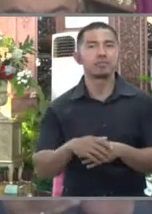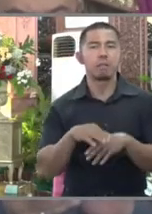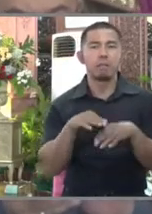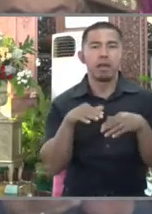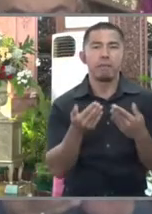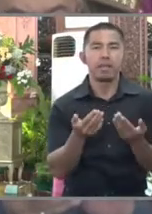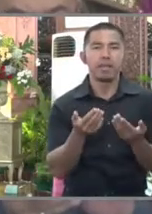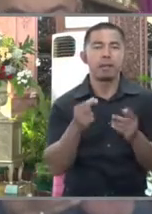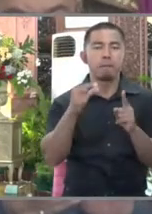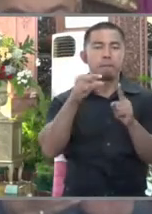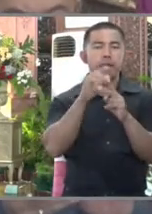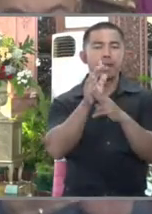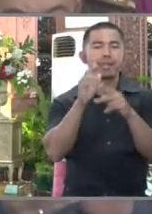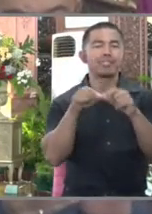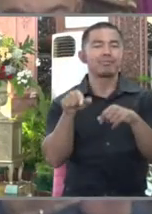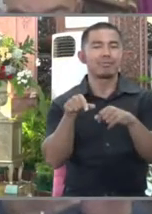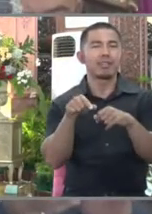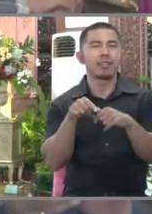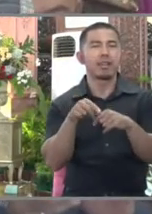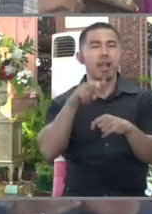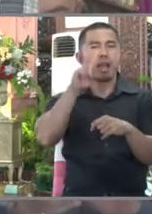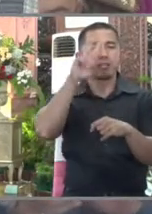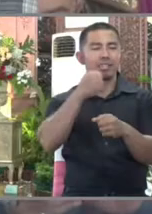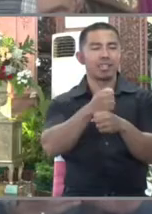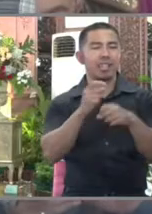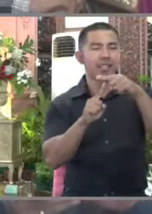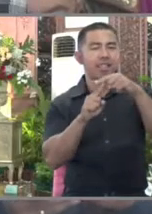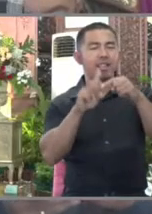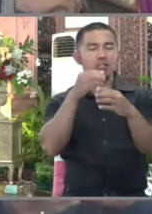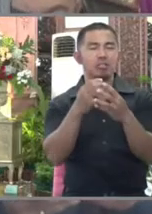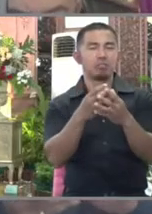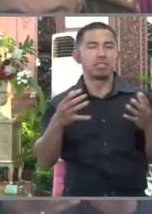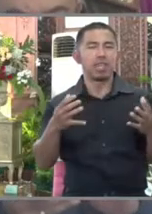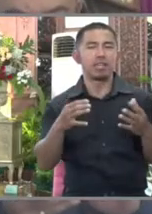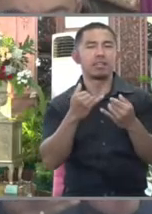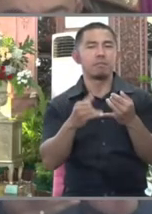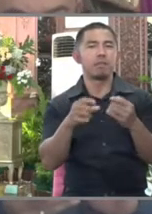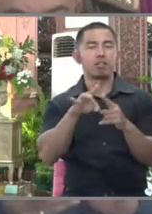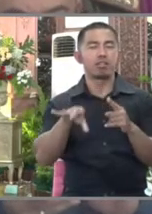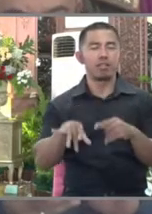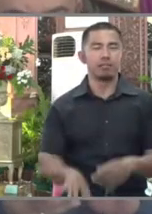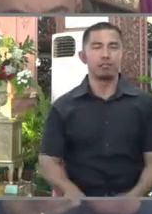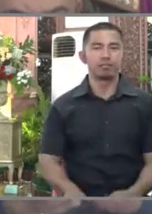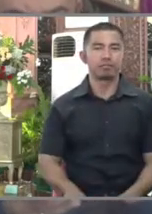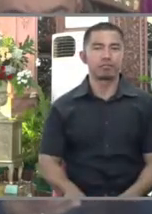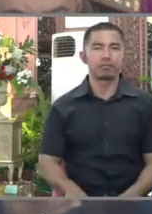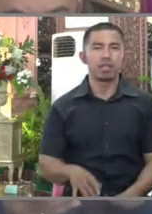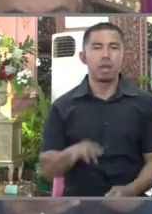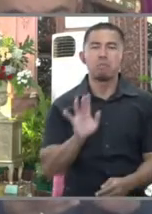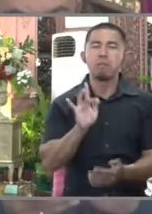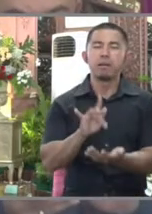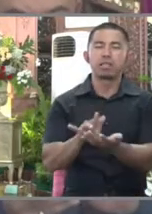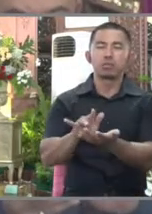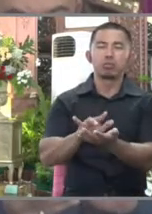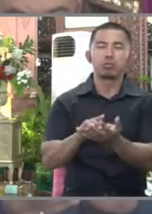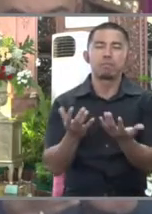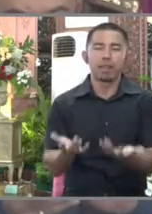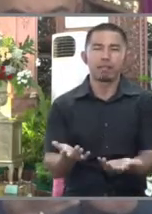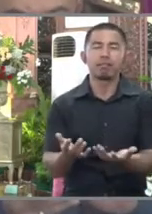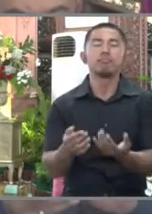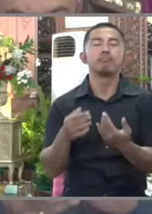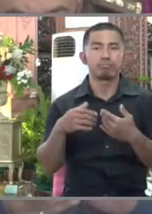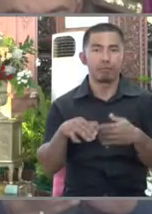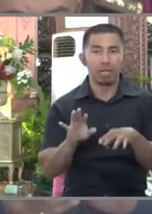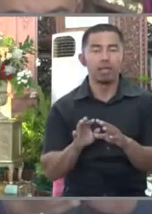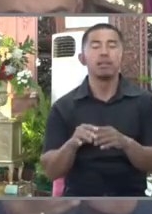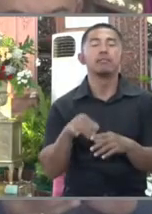bagaimana PNS yang di sana mestinya TPP-nya lebih besar daripada yang ada di kota, kan begitu itu. Karena risiko kerjanya juga berat. Nah,